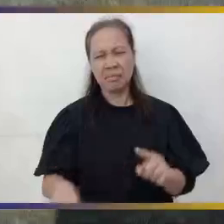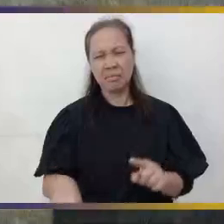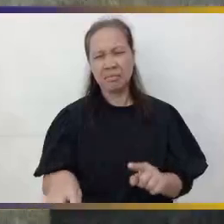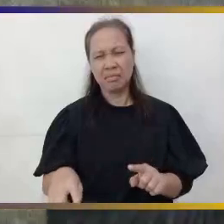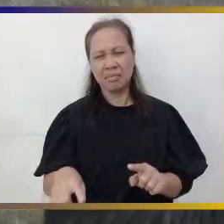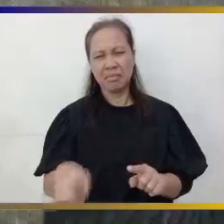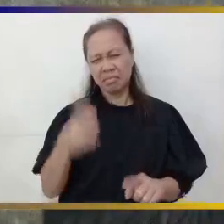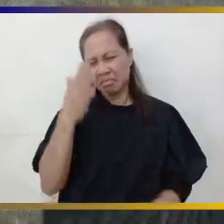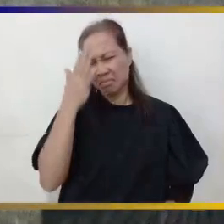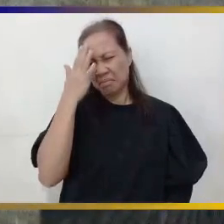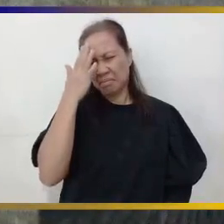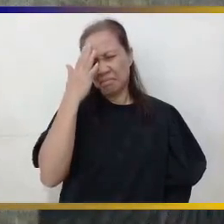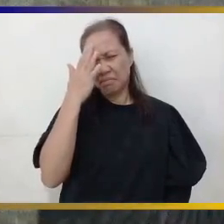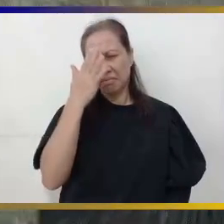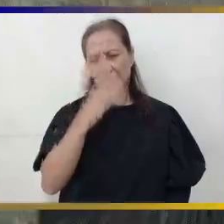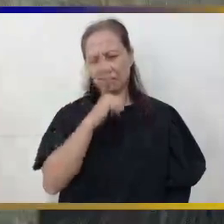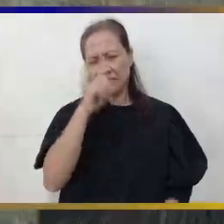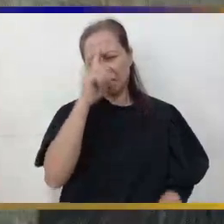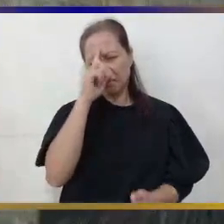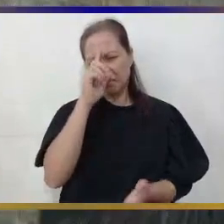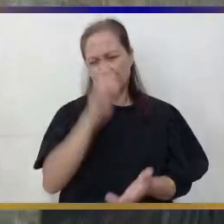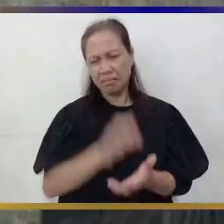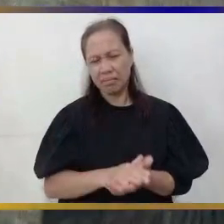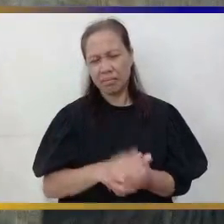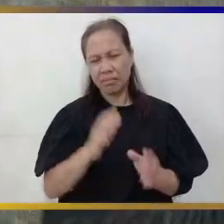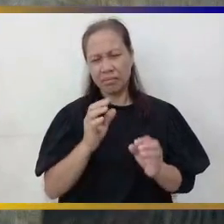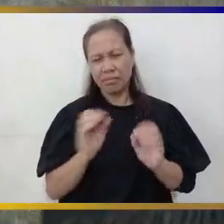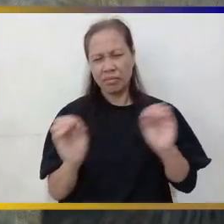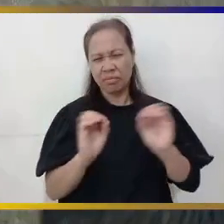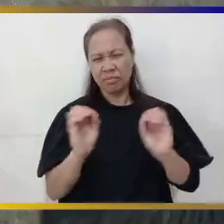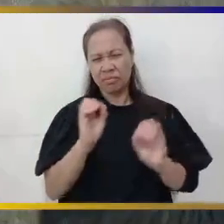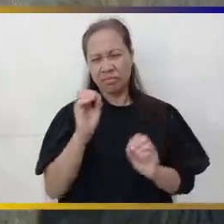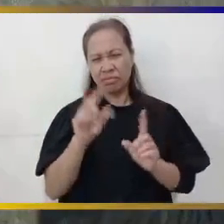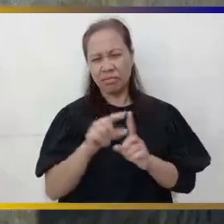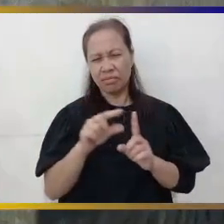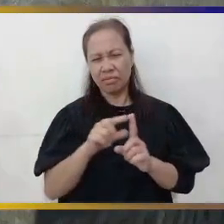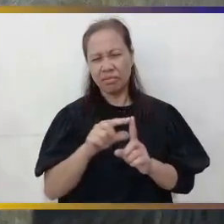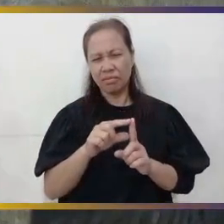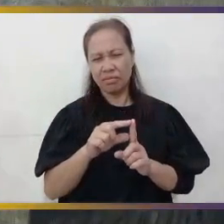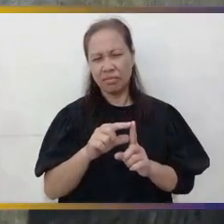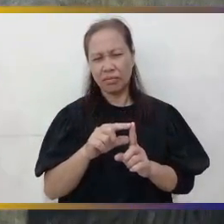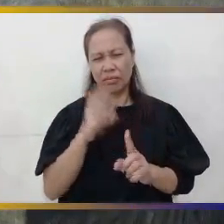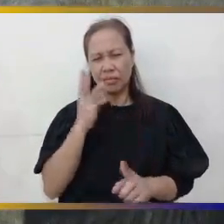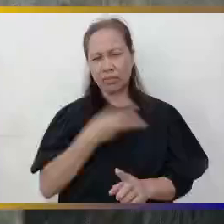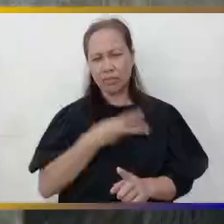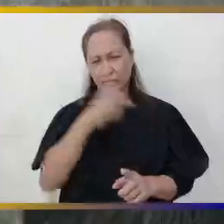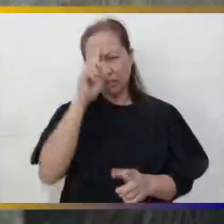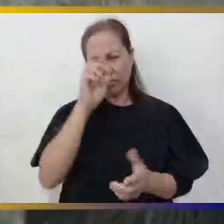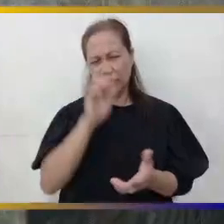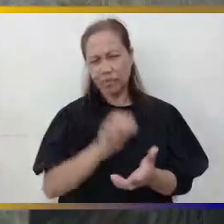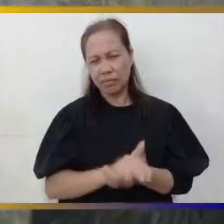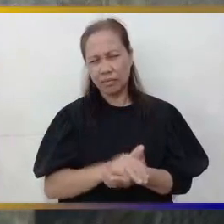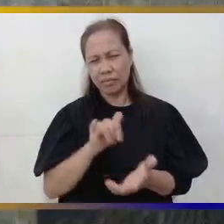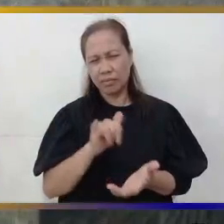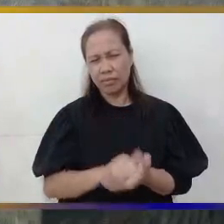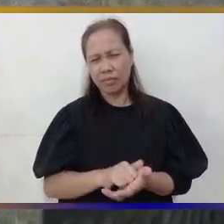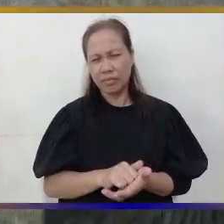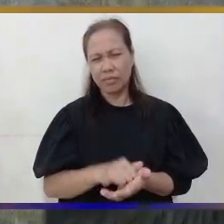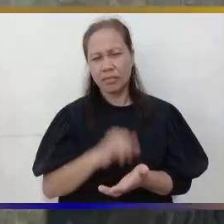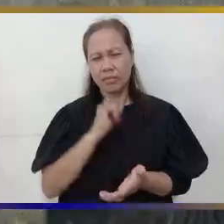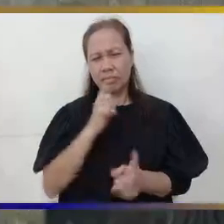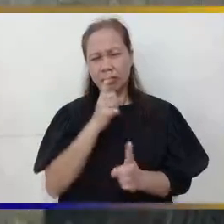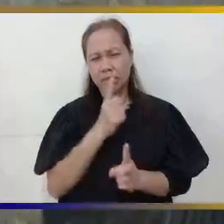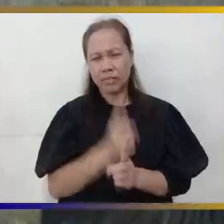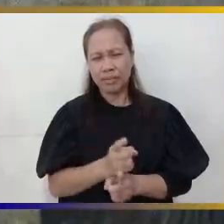justify our belief Oh God without your word the only way to justify is